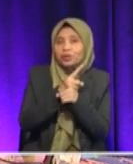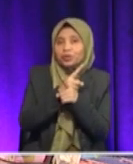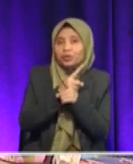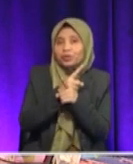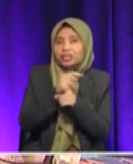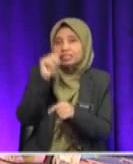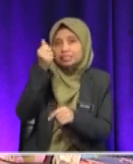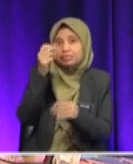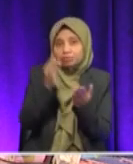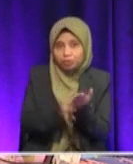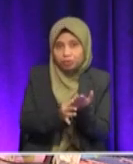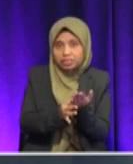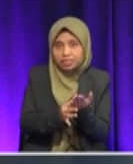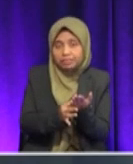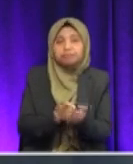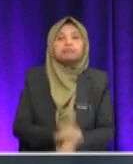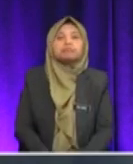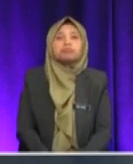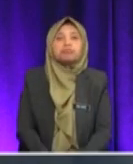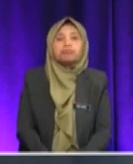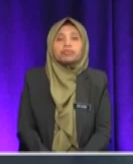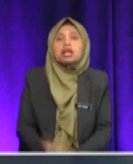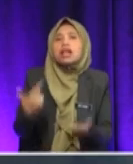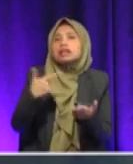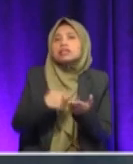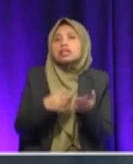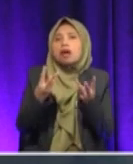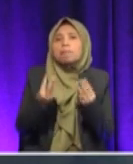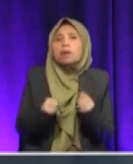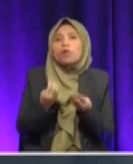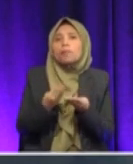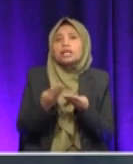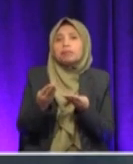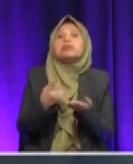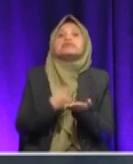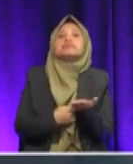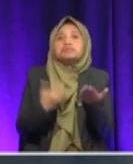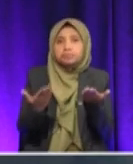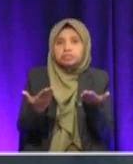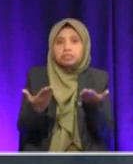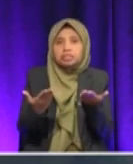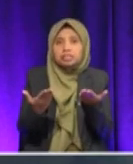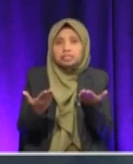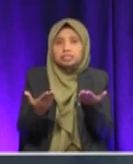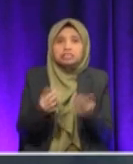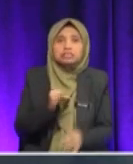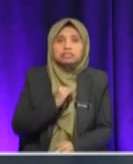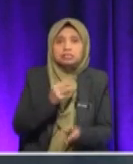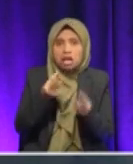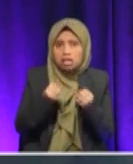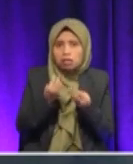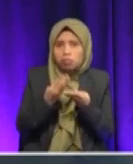bullseye buletin Achi lagi na loudspeaker habis apalagi saya enak burung Hari inilah sego